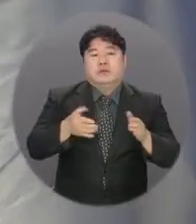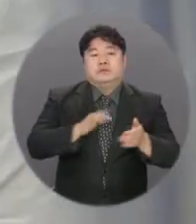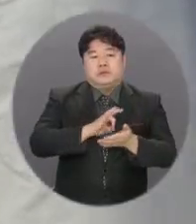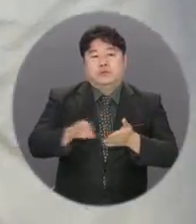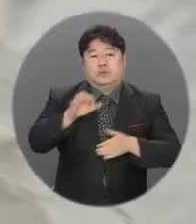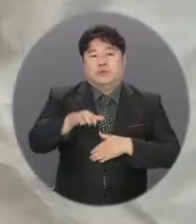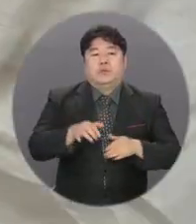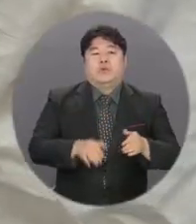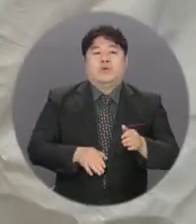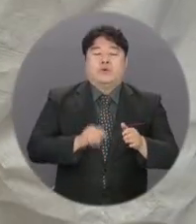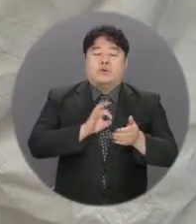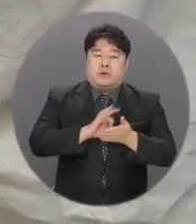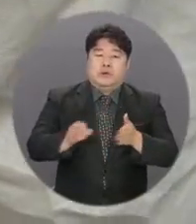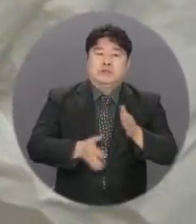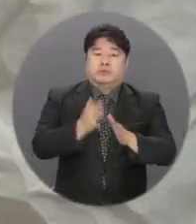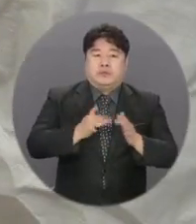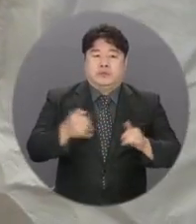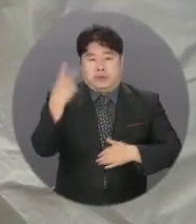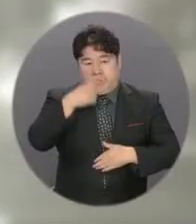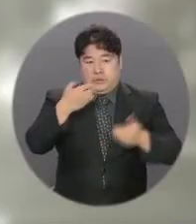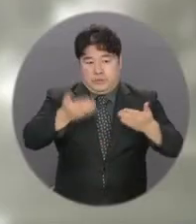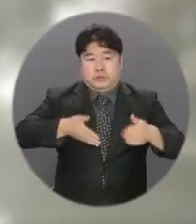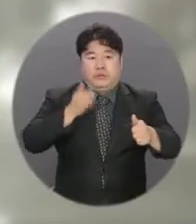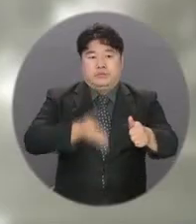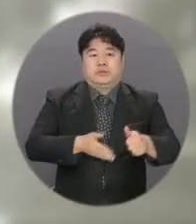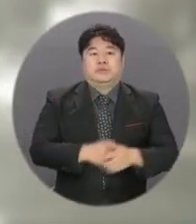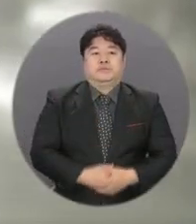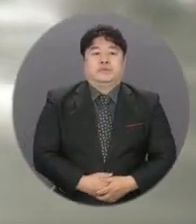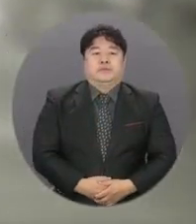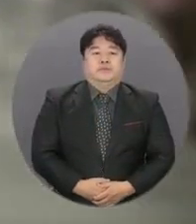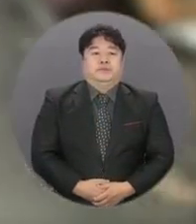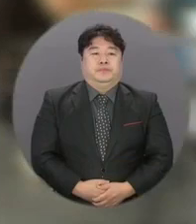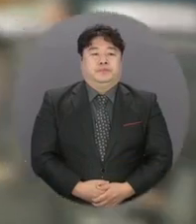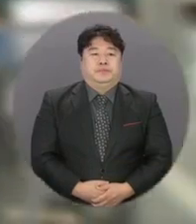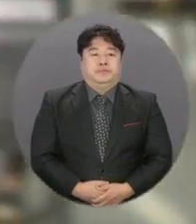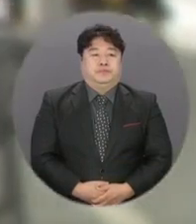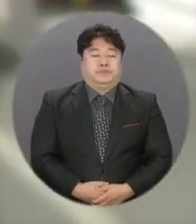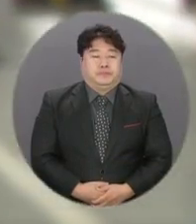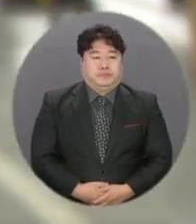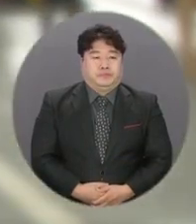시민들은 진단검사를 받아줄 것을 호소했습니다. MBC 뉴스 송정근입니다.